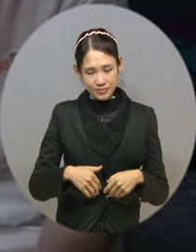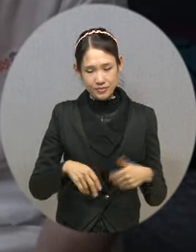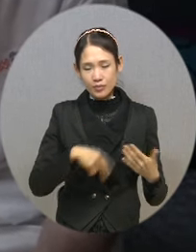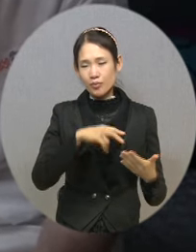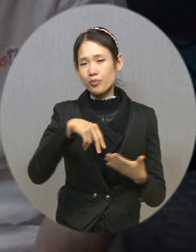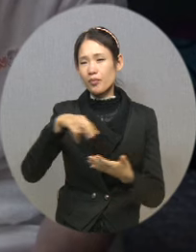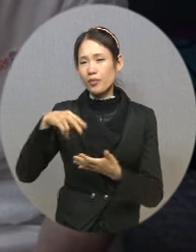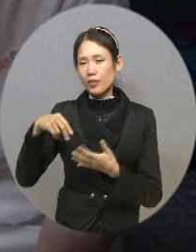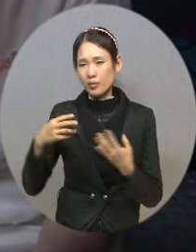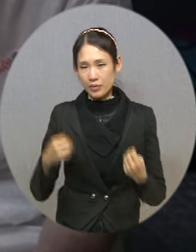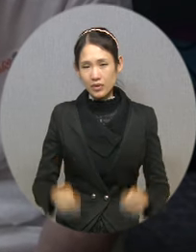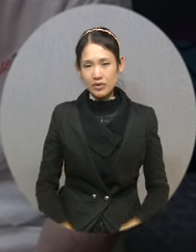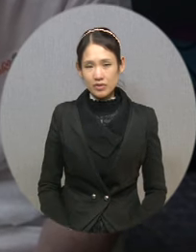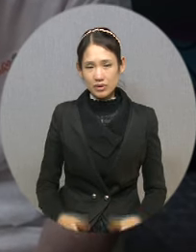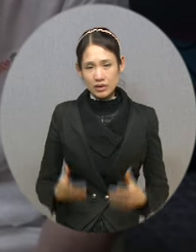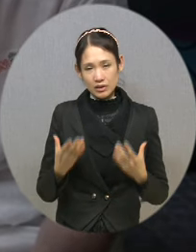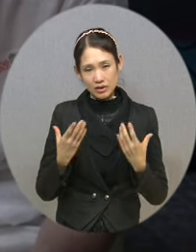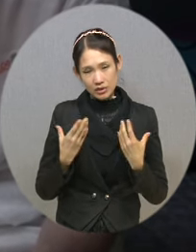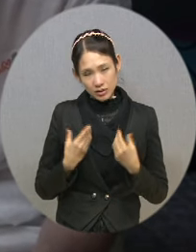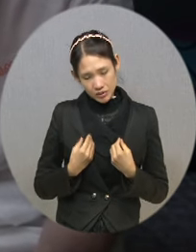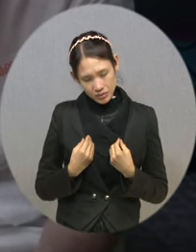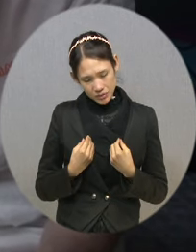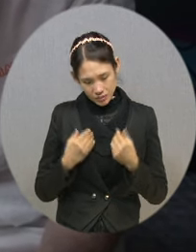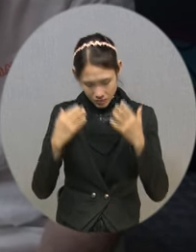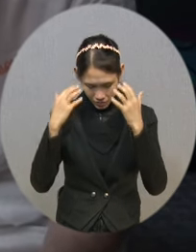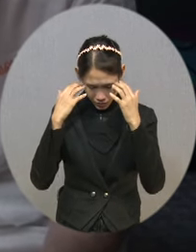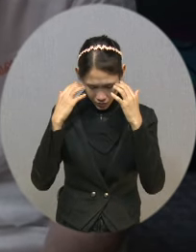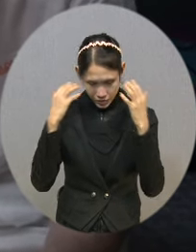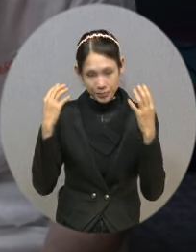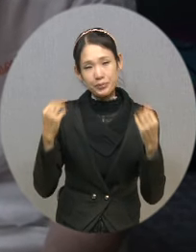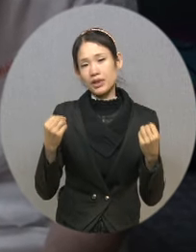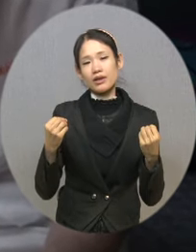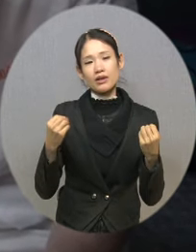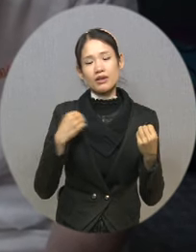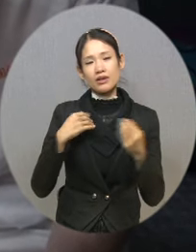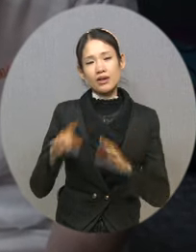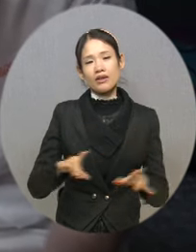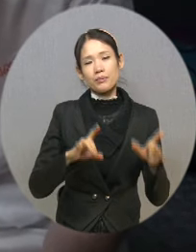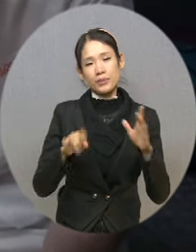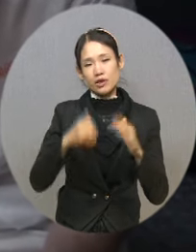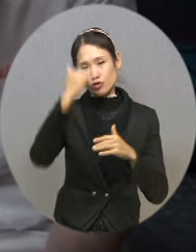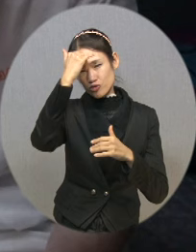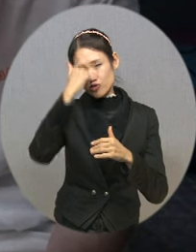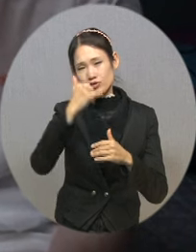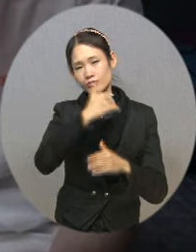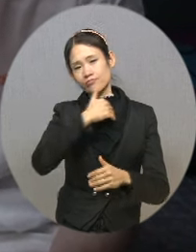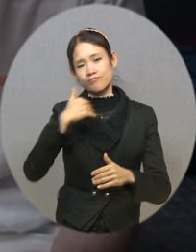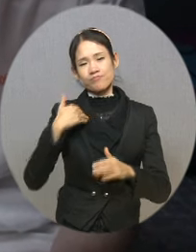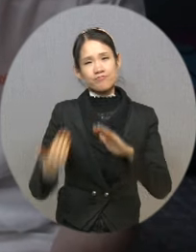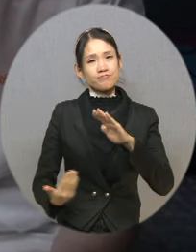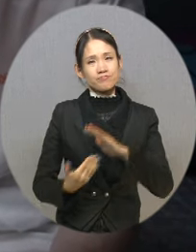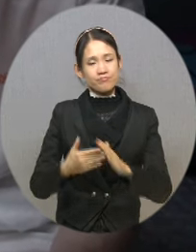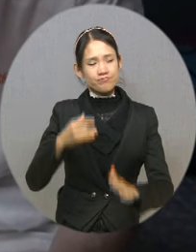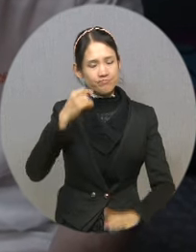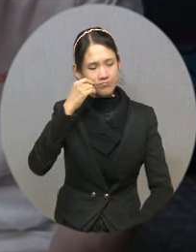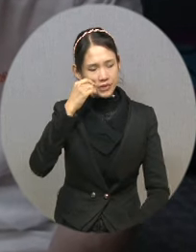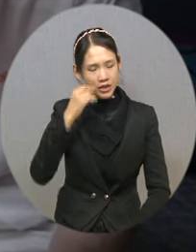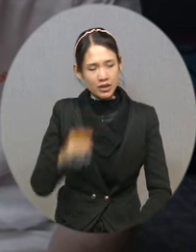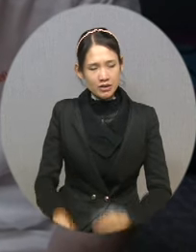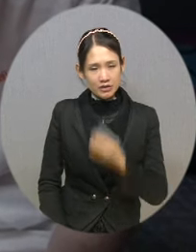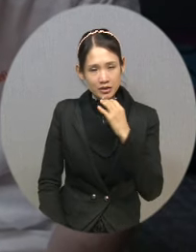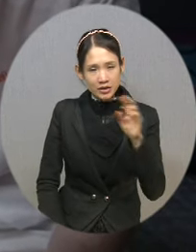많은 시리와 시련이 있었던 것 같고요. 좀 제 삶에 충실하지 못했던 그런